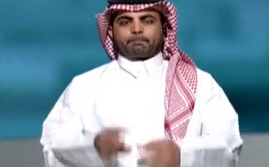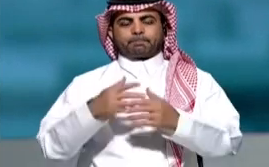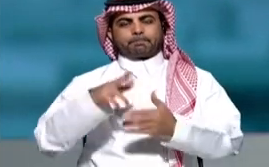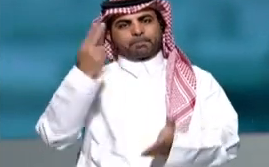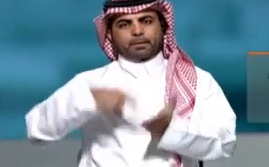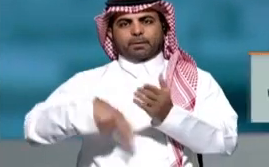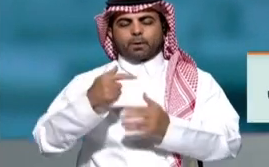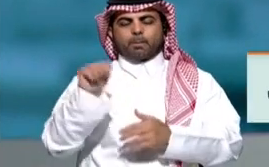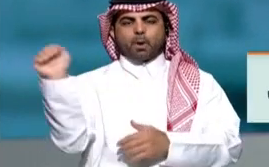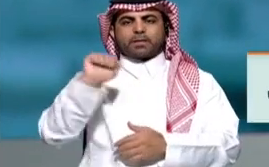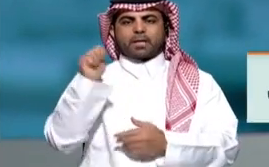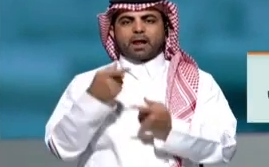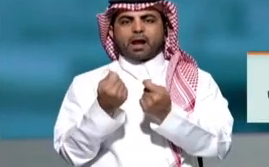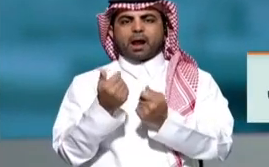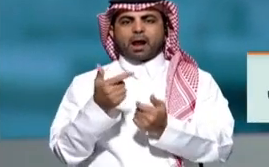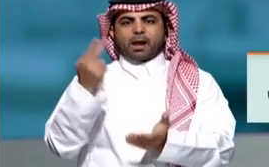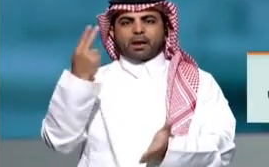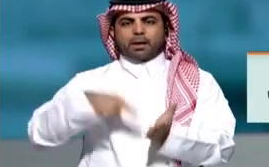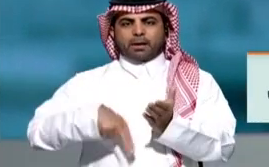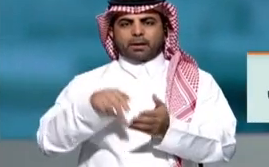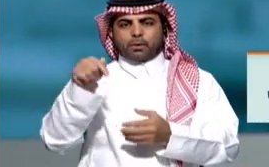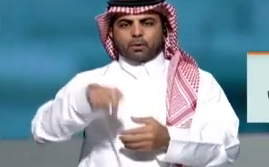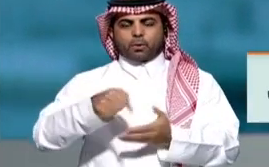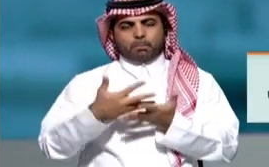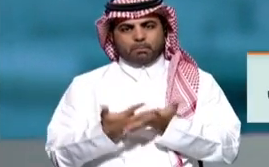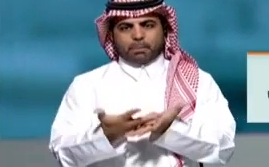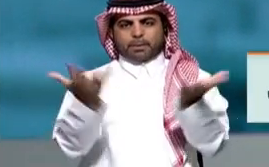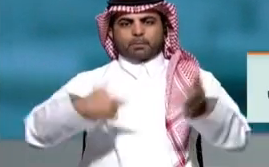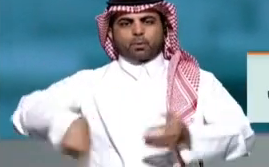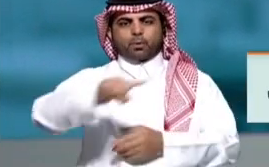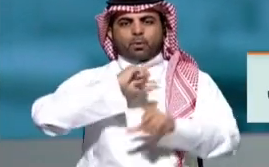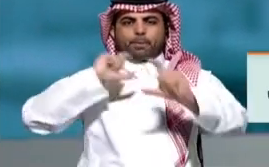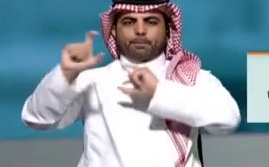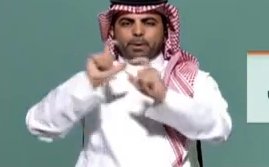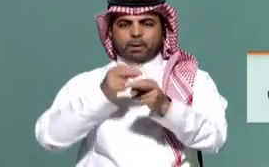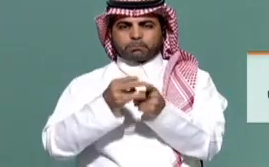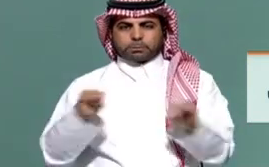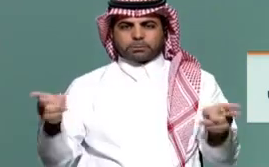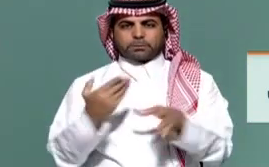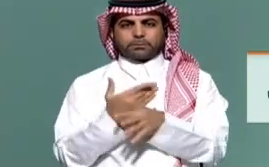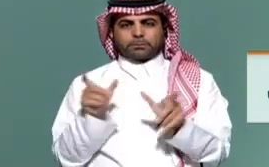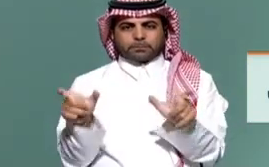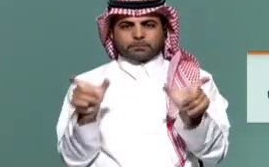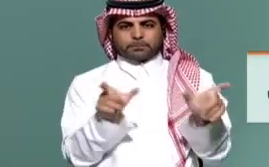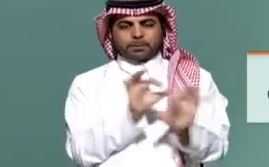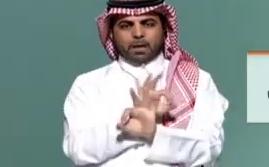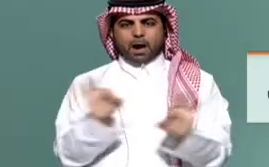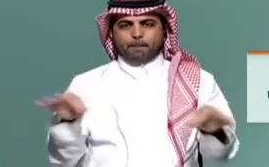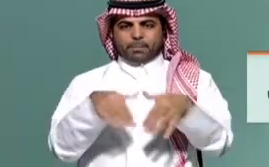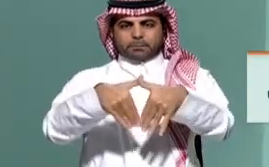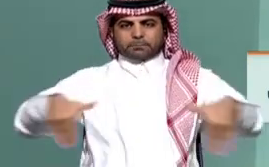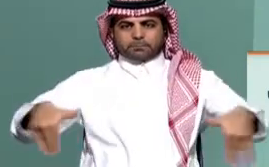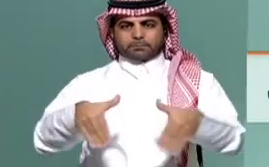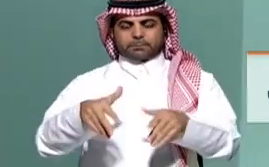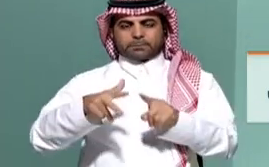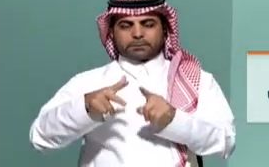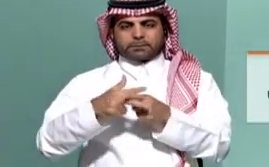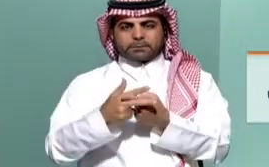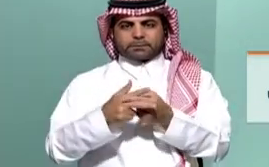أصدرت مؤسسة النقد العربي السعودي ساما اليوم تعميما لكافة البنوك لاتخاذ الإجراءات التشغيلية